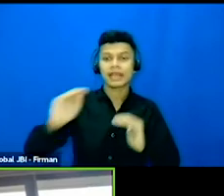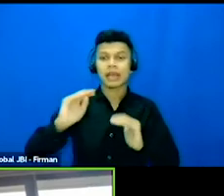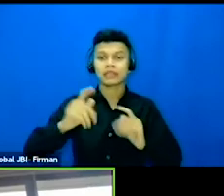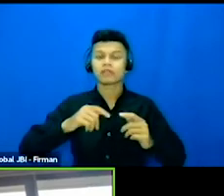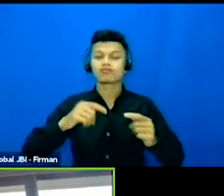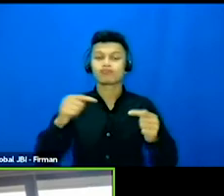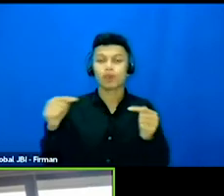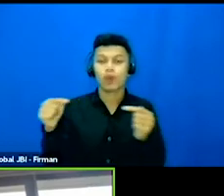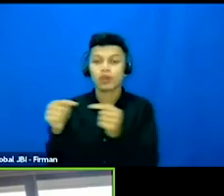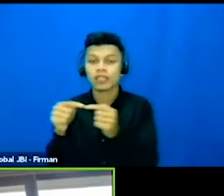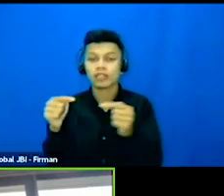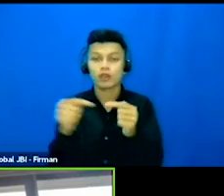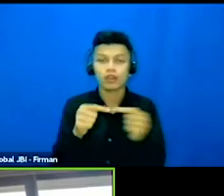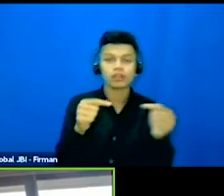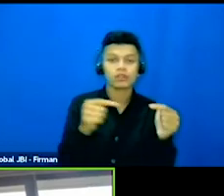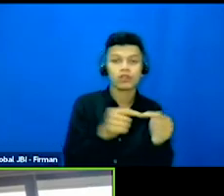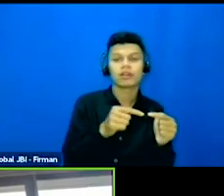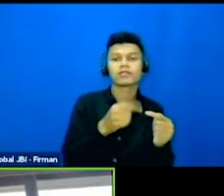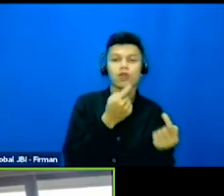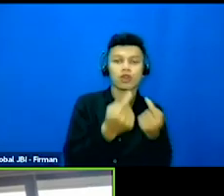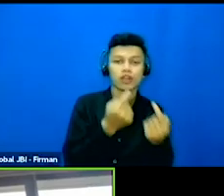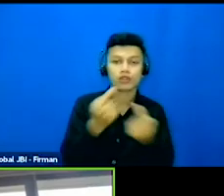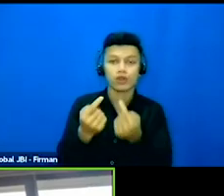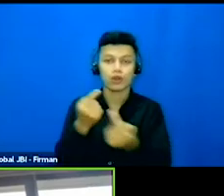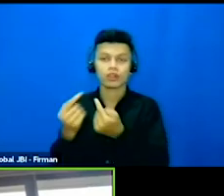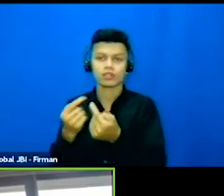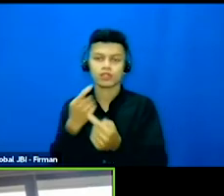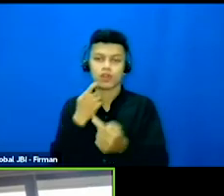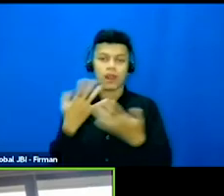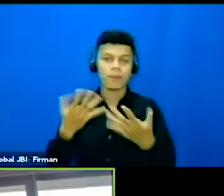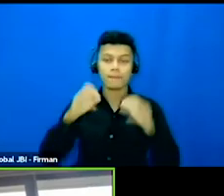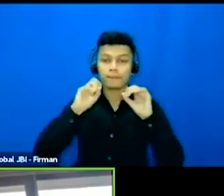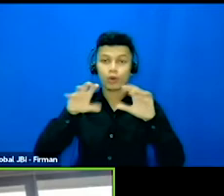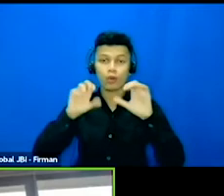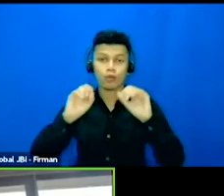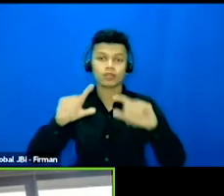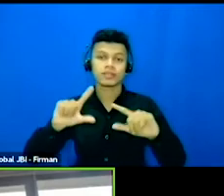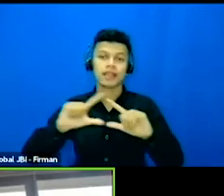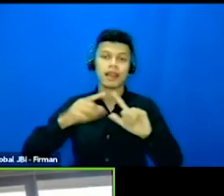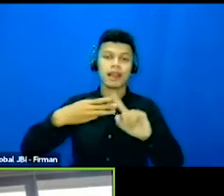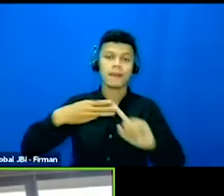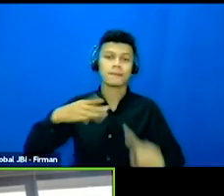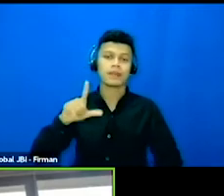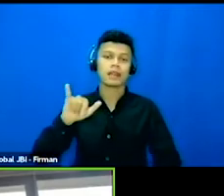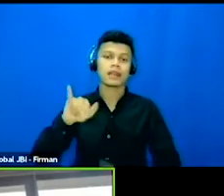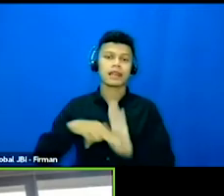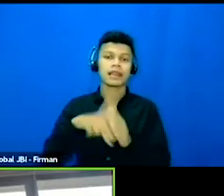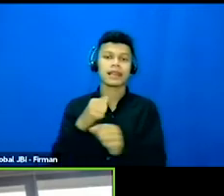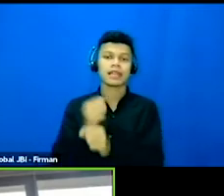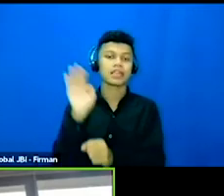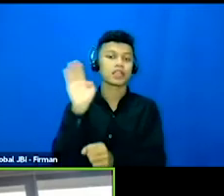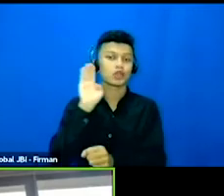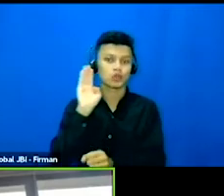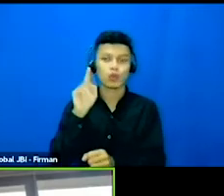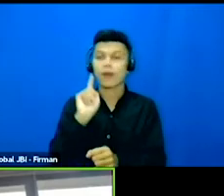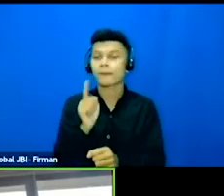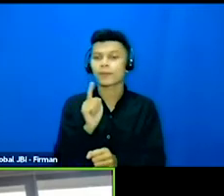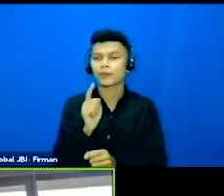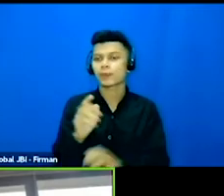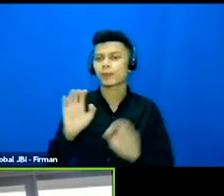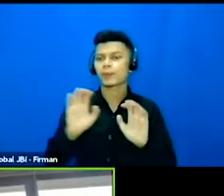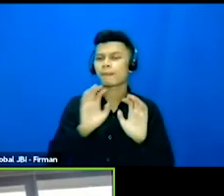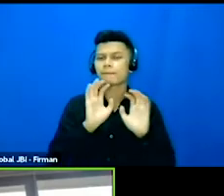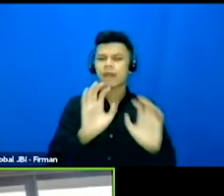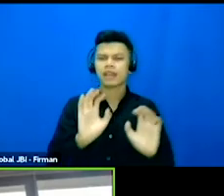lintas sektor terkait dengan yang mempromosikan leveling isu gitu ya karena banyak sekali Apakah